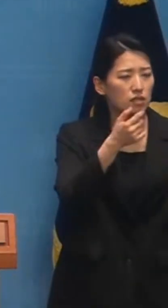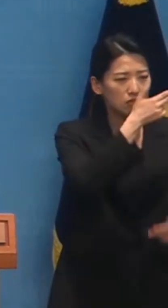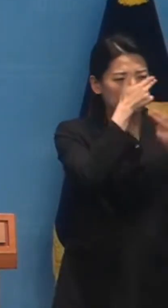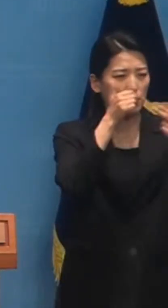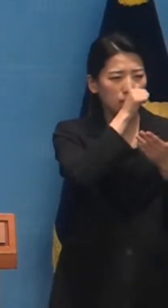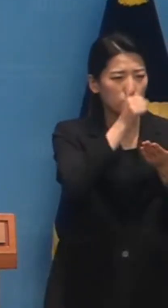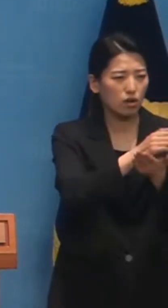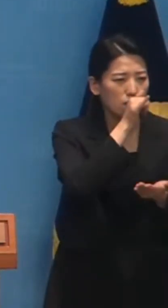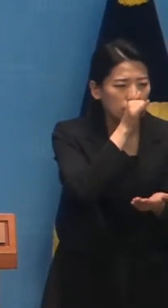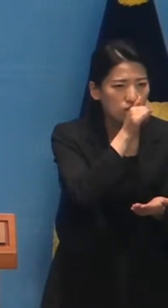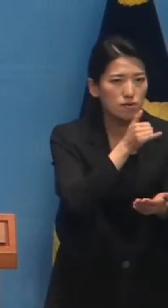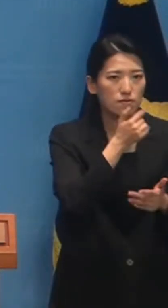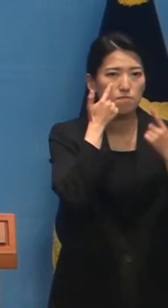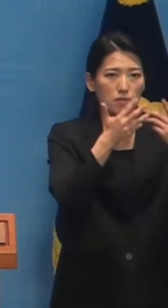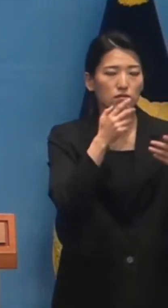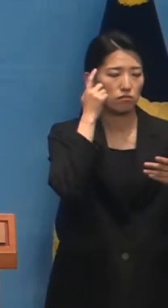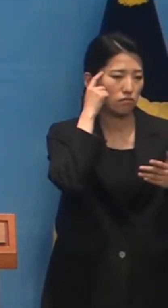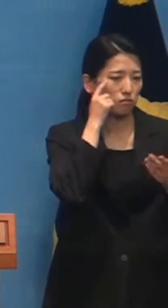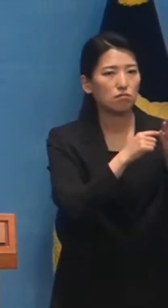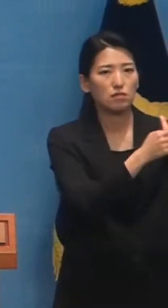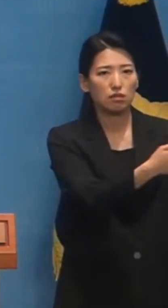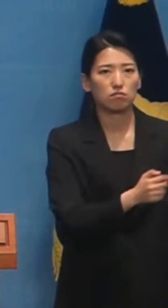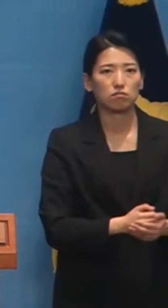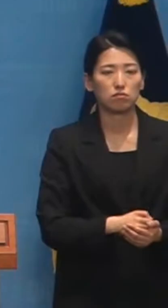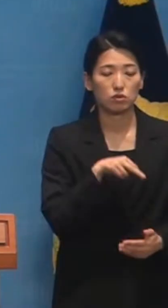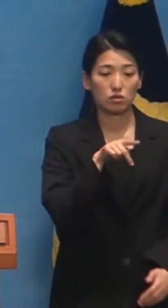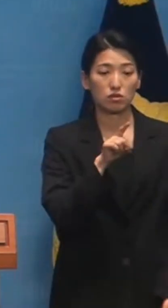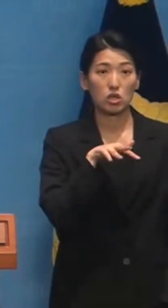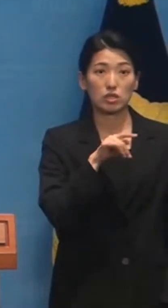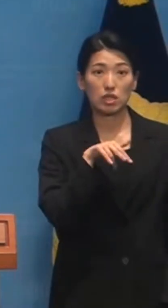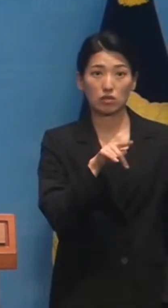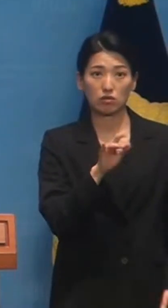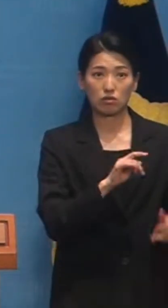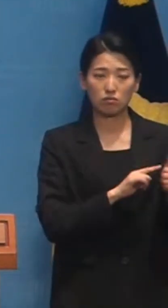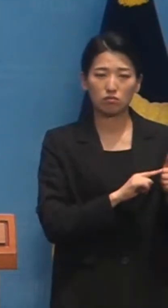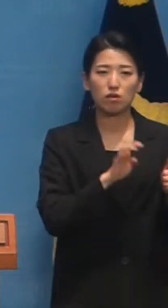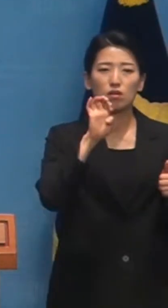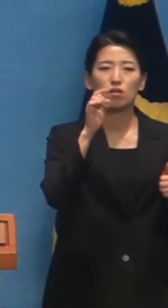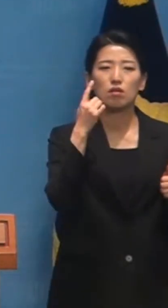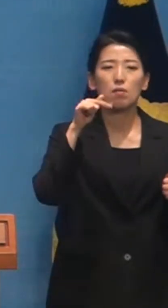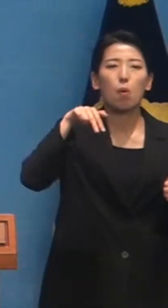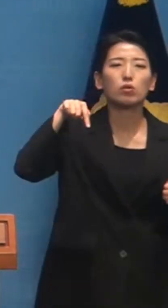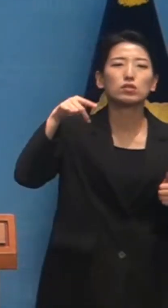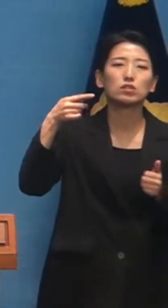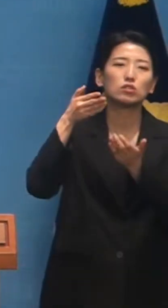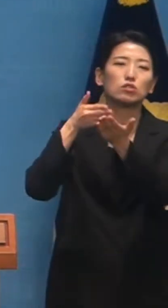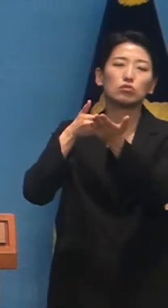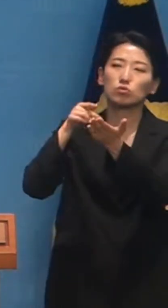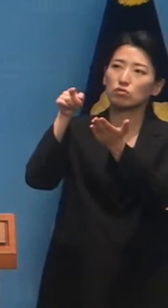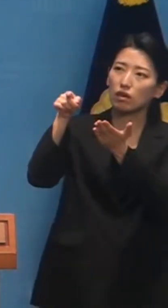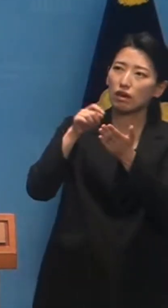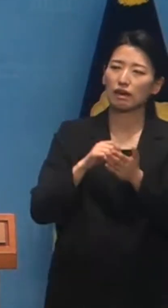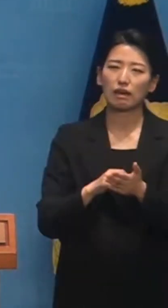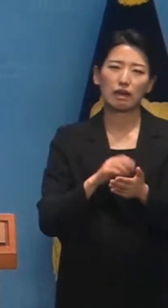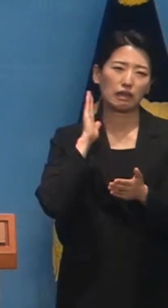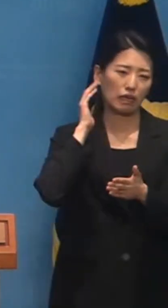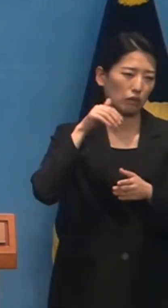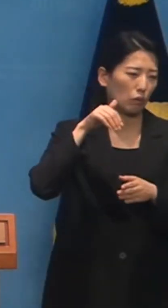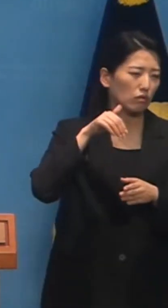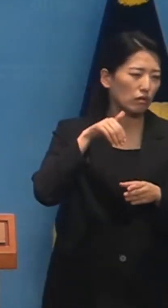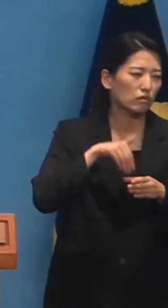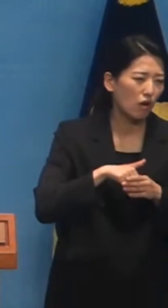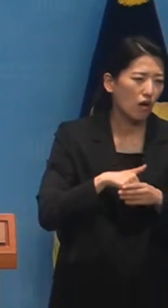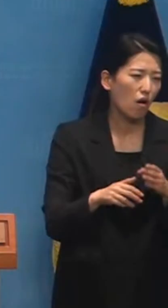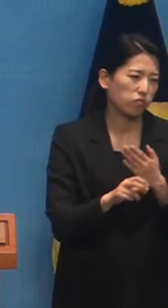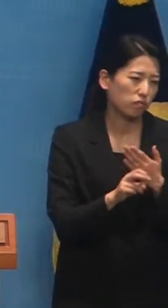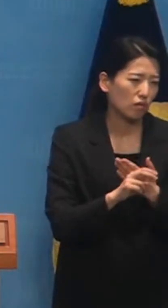표현하였습니다. 또 성창경TV는 폭스뉴스가 한국 대선의 부정선거 확률을 99%로